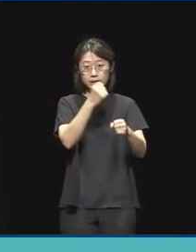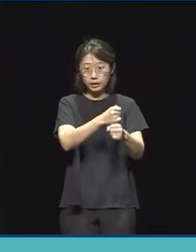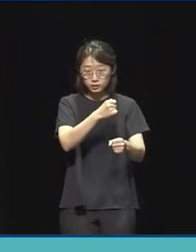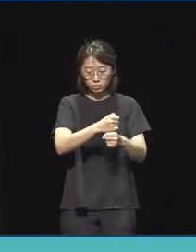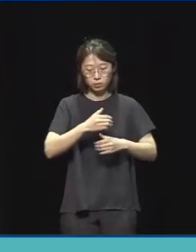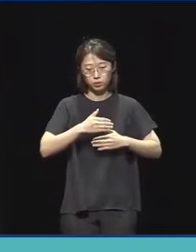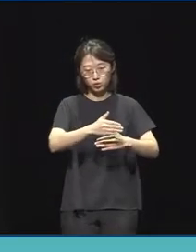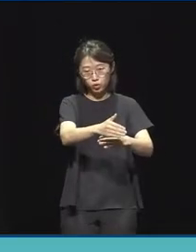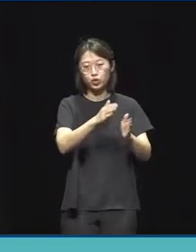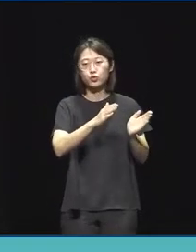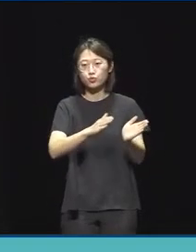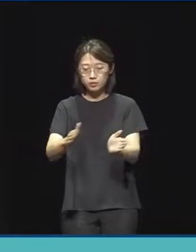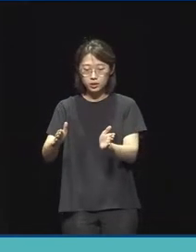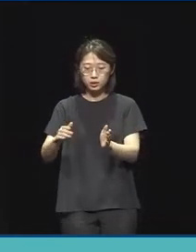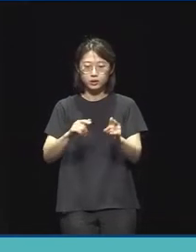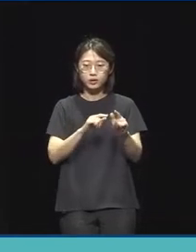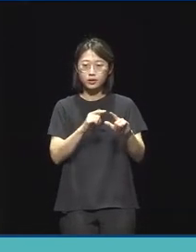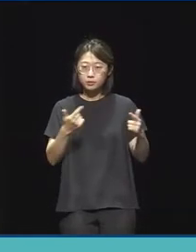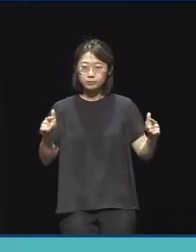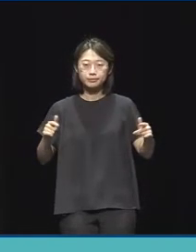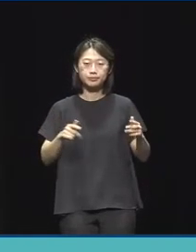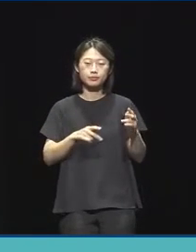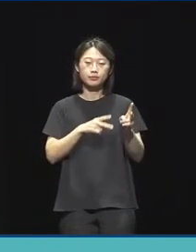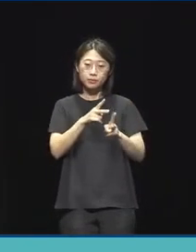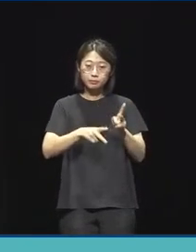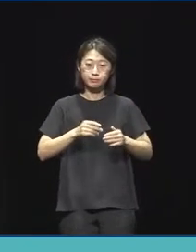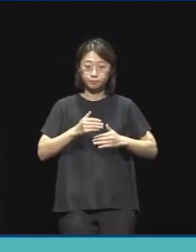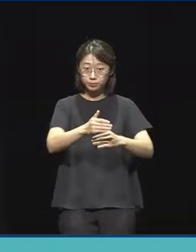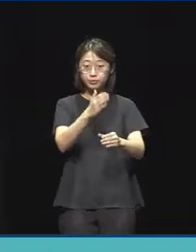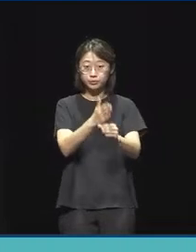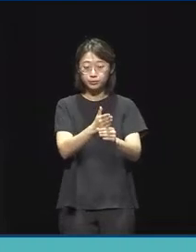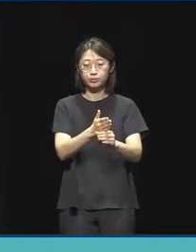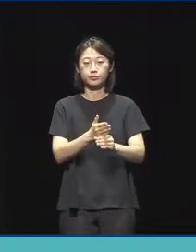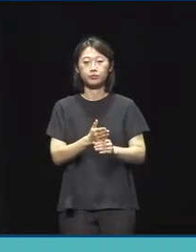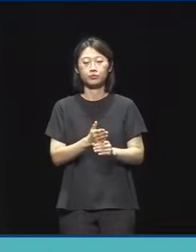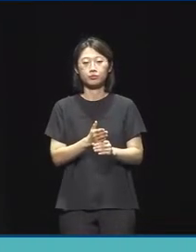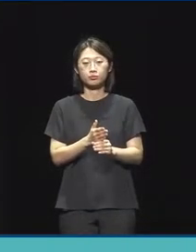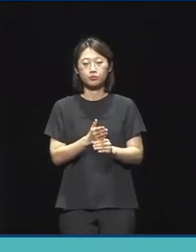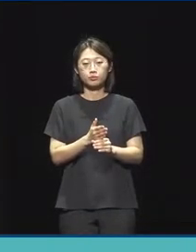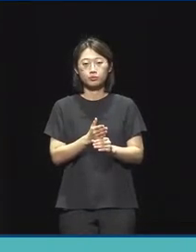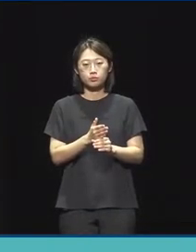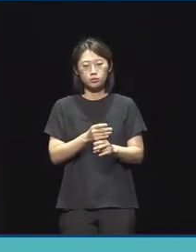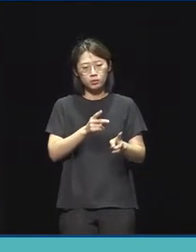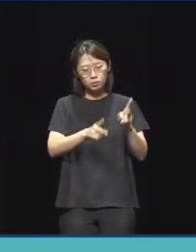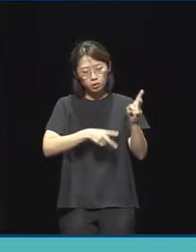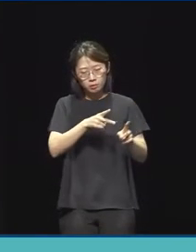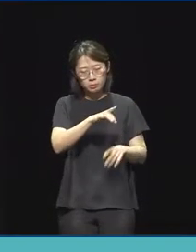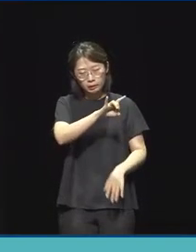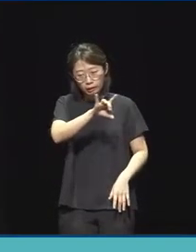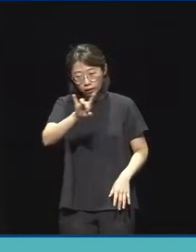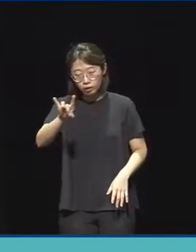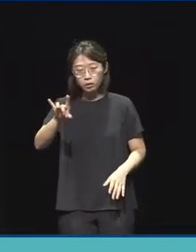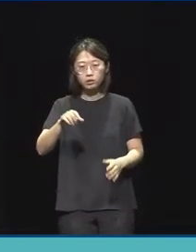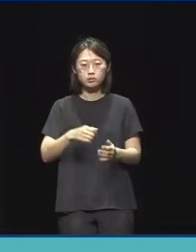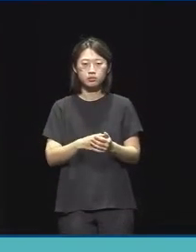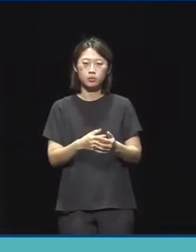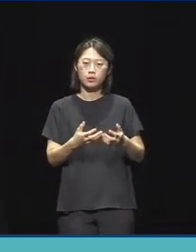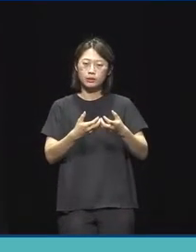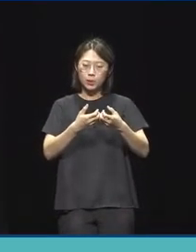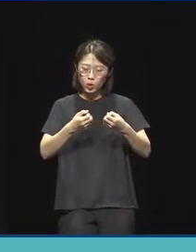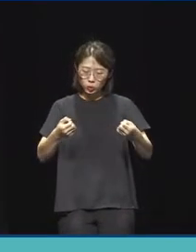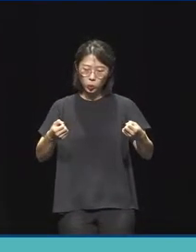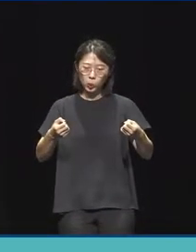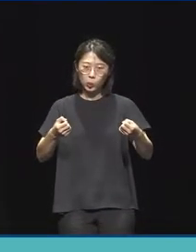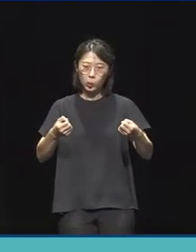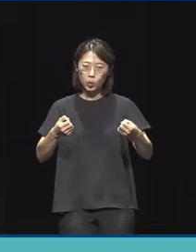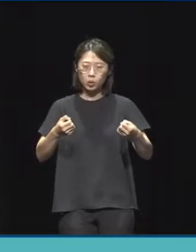준비를 지원하는 여러 사업들을 신설해 왔습니다 그런데 이런 사업들이 각각의 사업 내에 별도 트랙